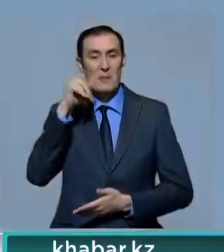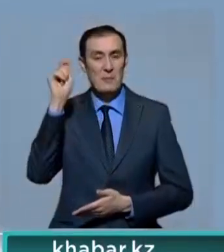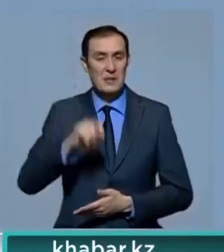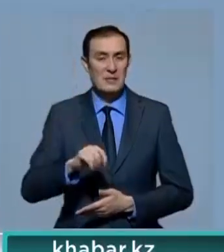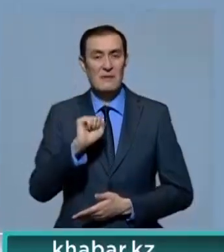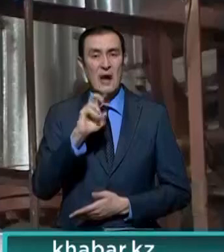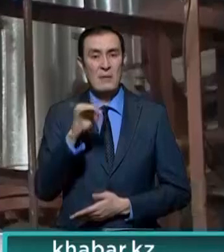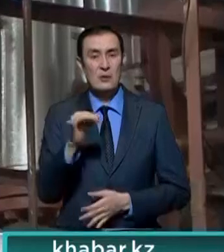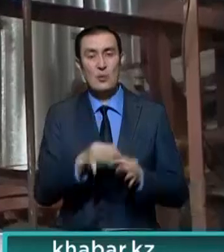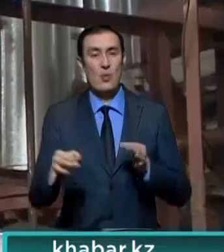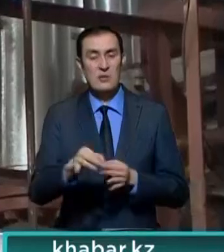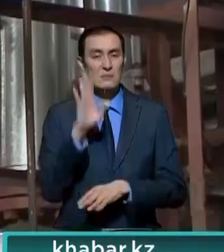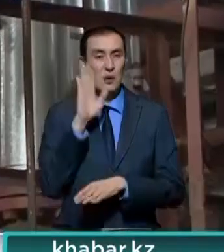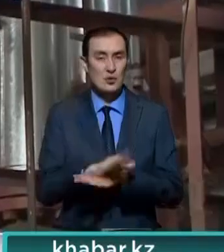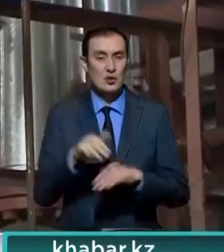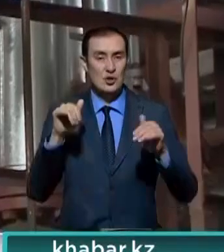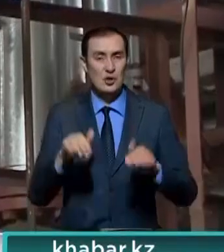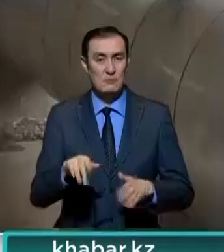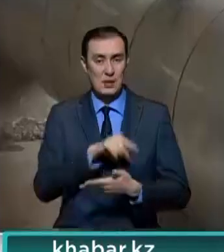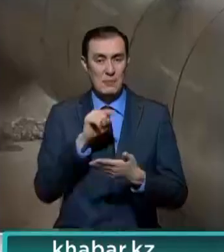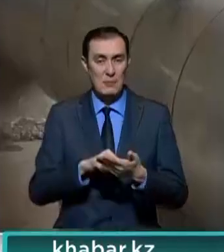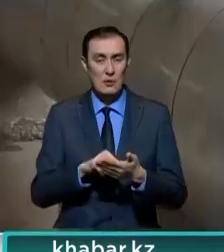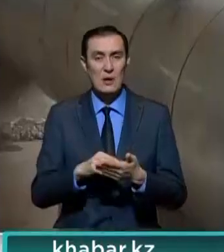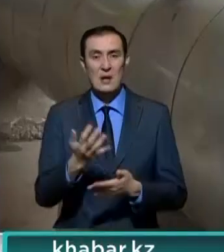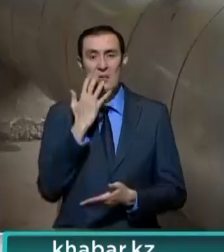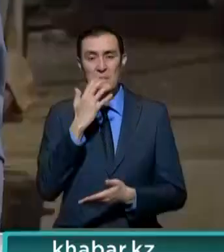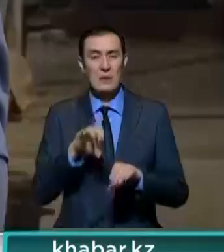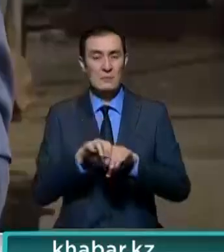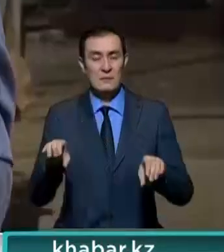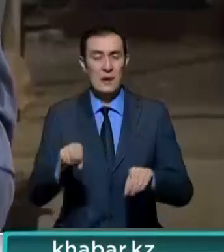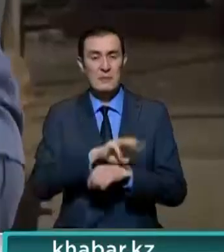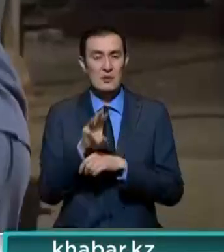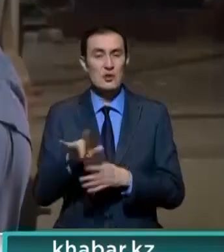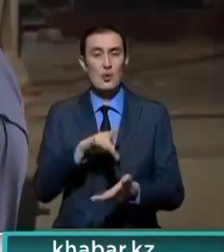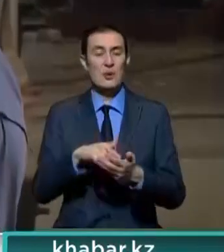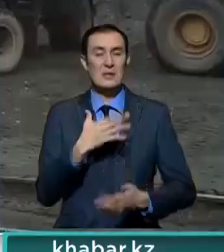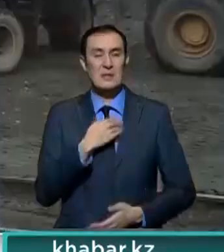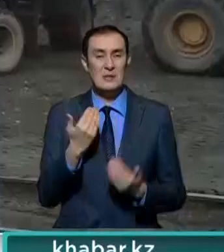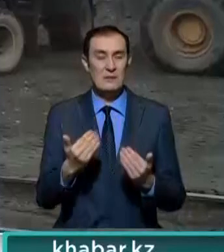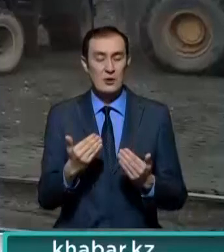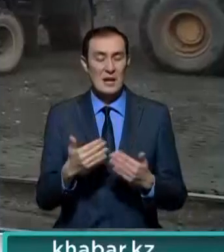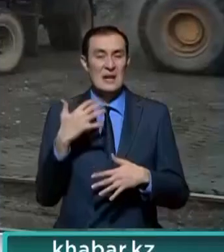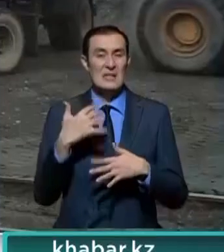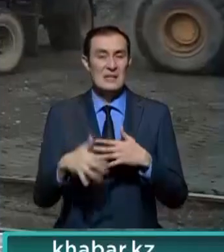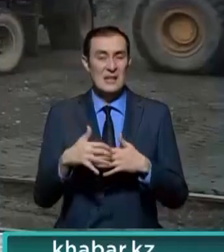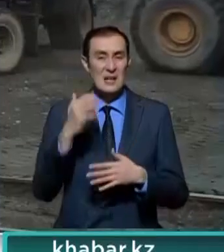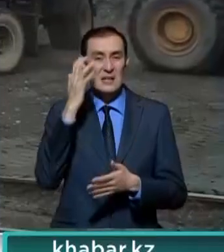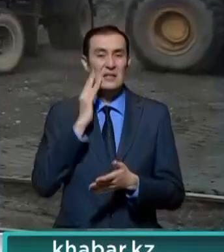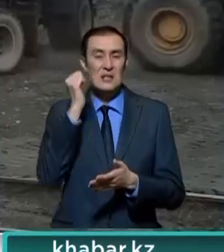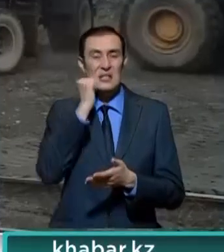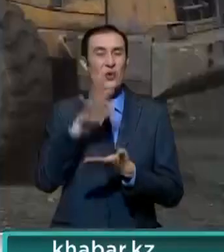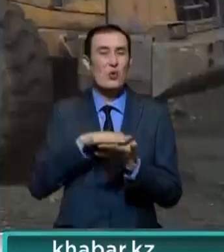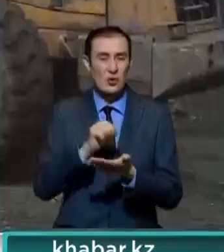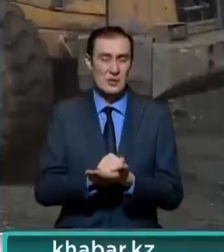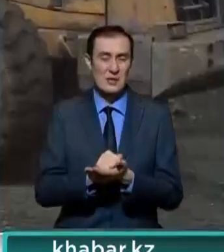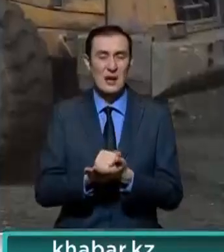поездки в Абайскую область поручил решить проблему теплоснабжения в семье. Отмечу, сегодня средняя степень изношенности городских